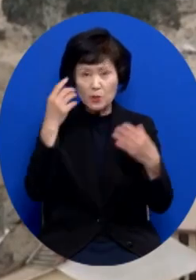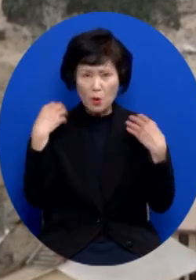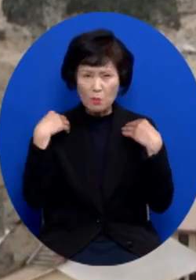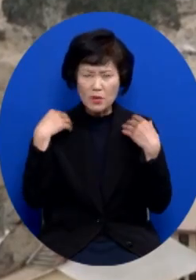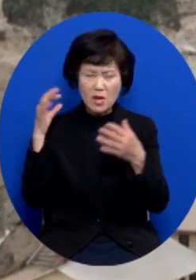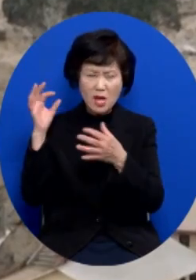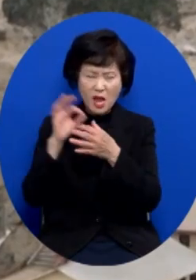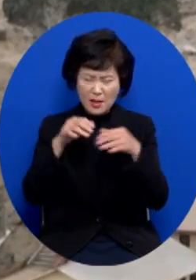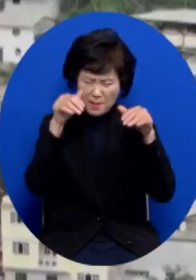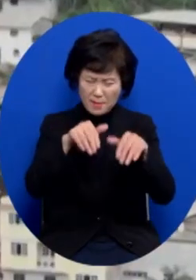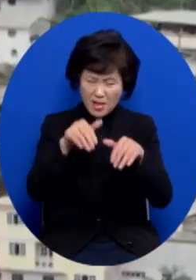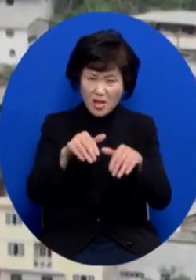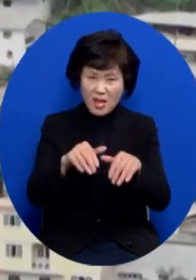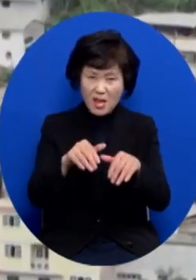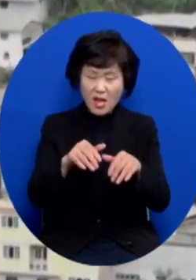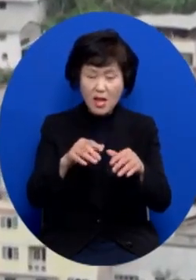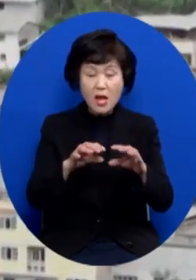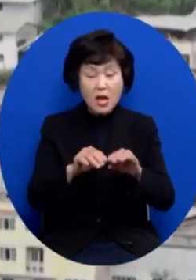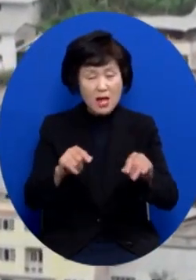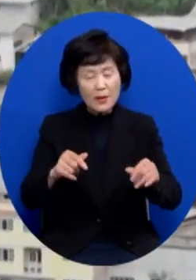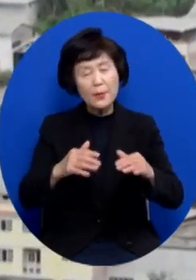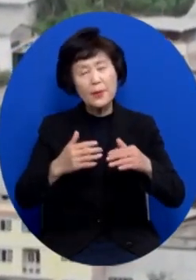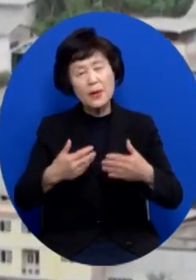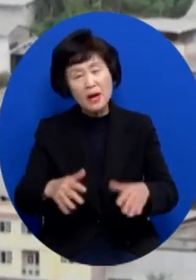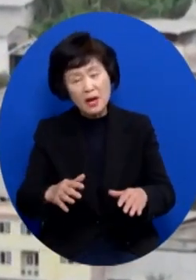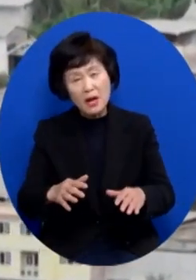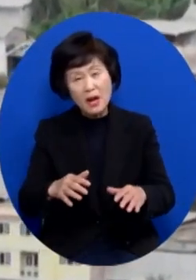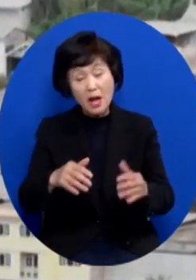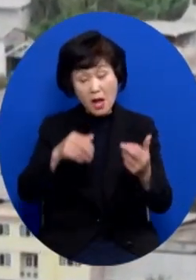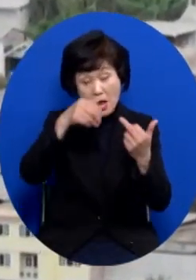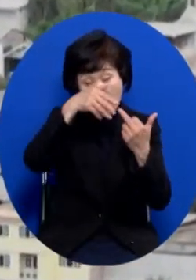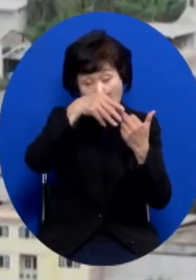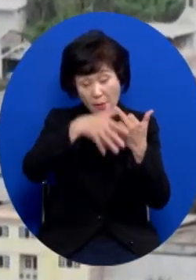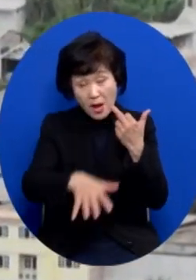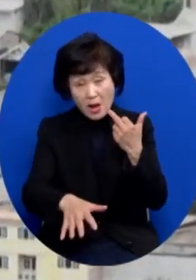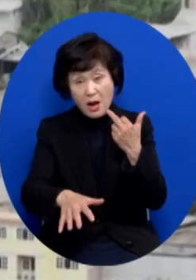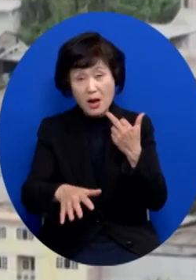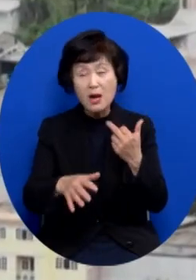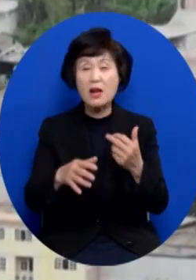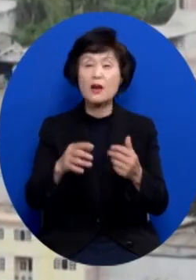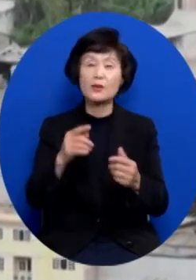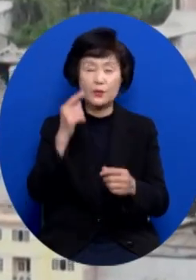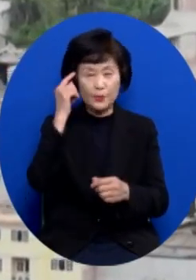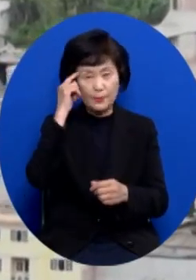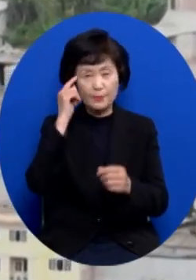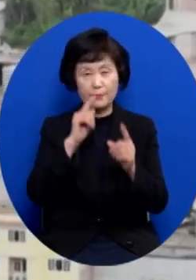계속된 집중호우에 지반이 약해진 탓에 흙더미가 갑자기 무너져 내린 것으로 판단하고 있습니다.